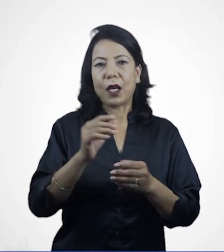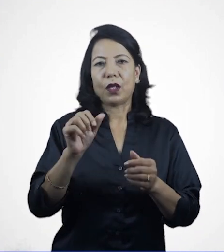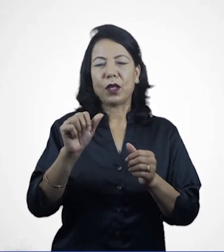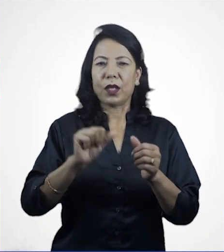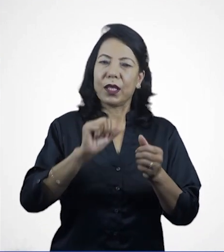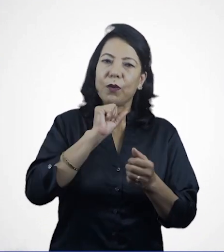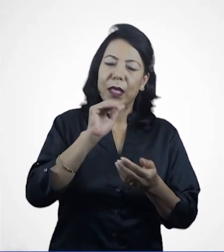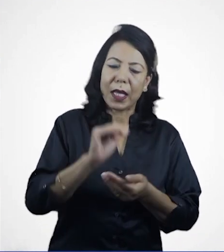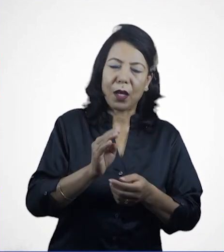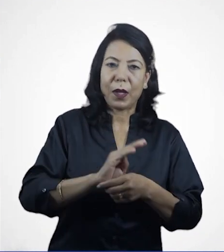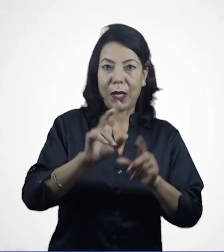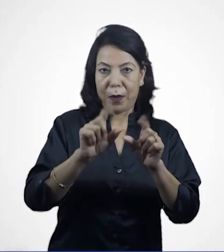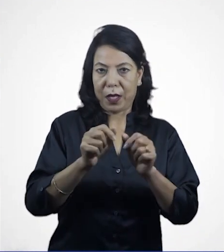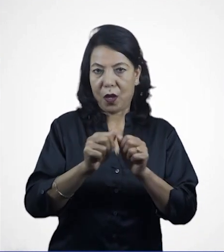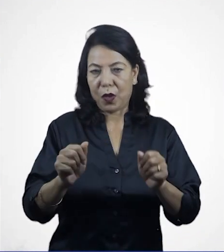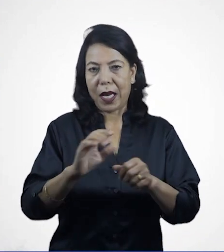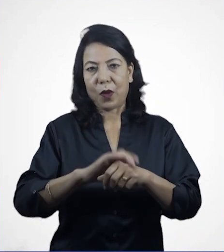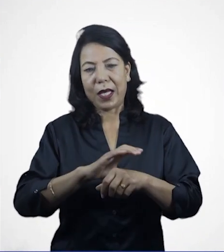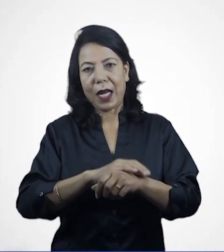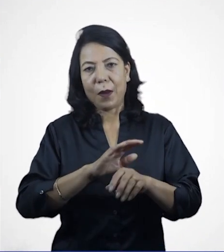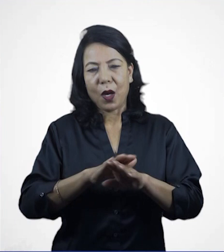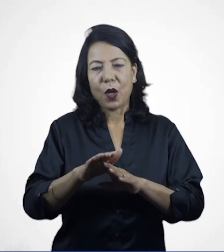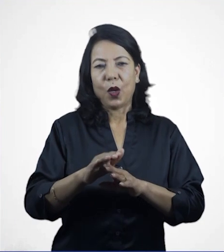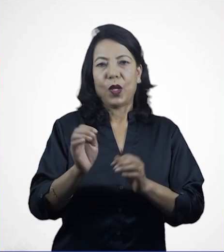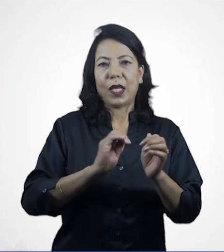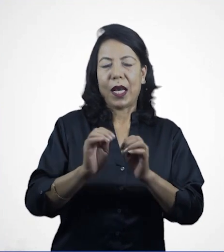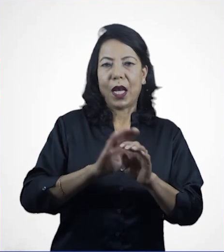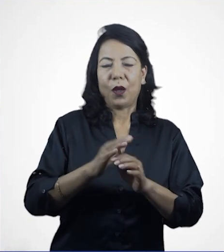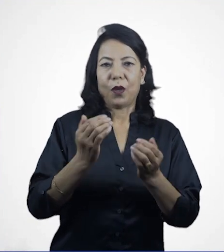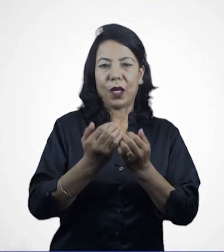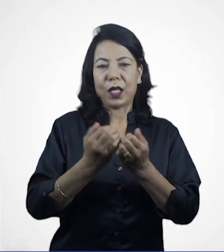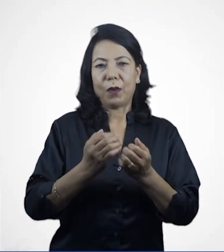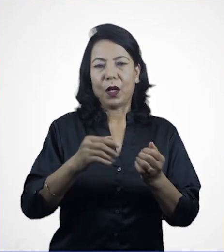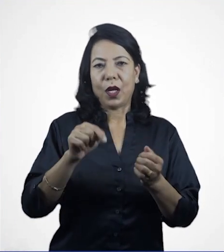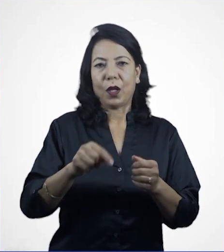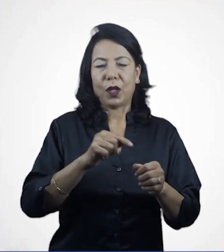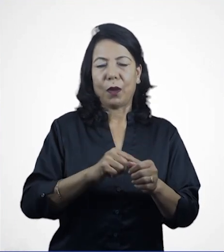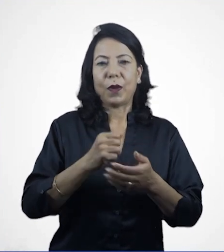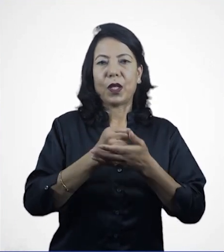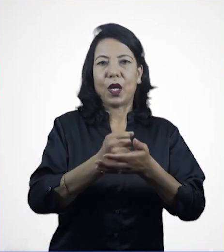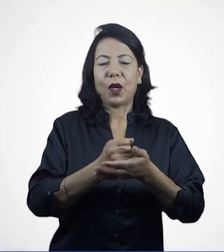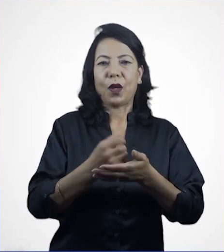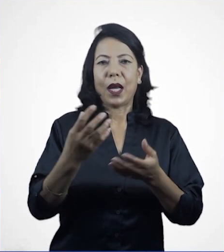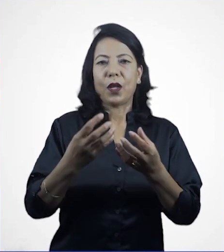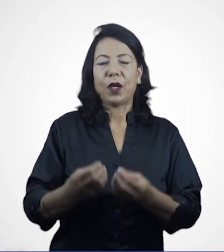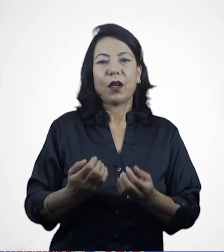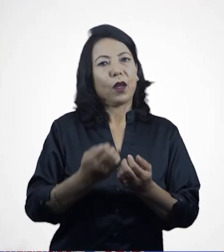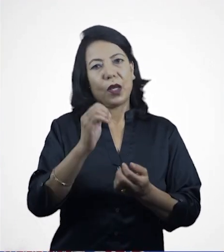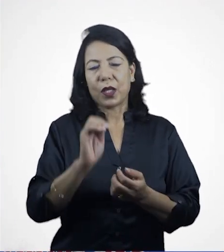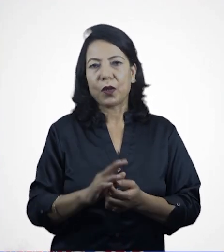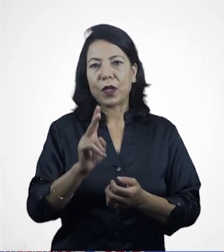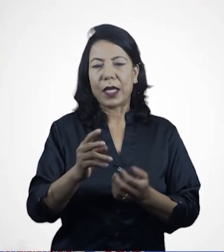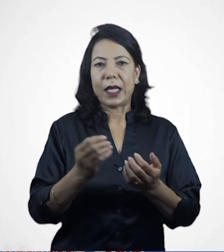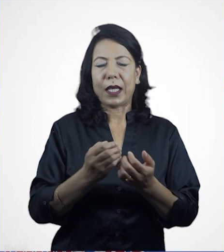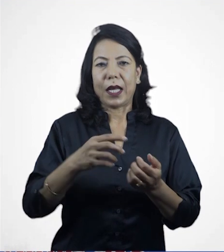में सेयों को थेरापी अरू इंटरवेंशन अरू गरना सक्षिए पछलो समय मा उल्लाई चाहिने सायोगला न्यूनिकरन गरना सक्षिए